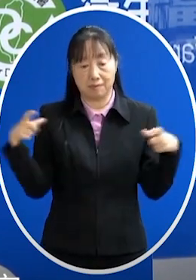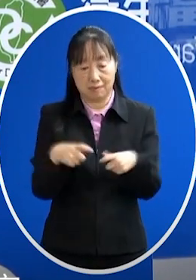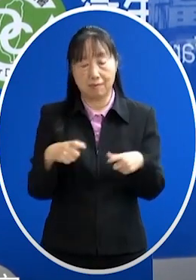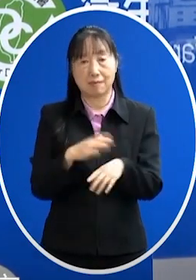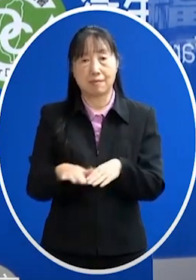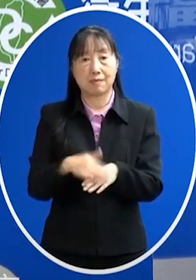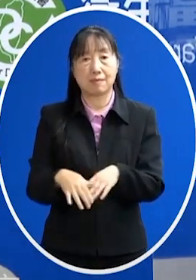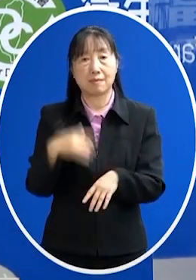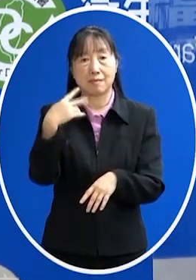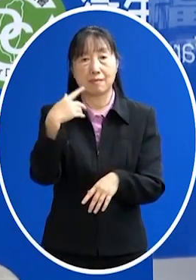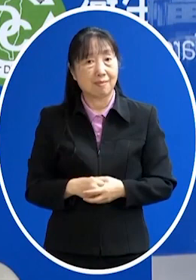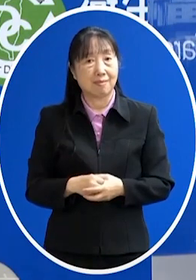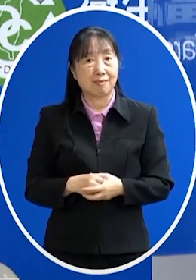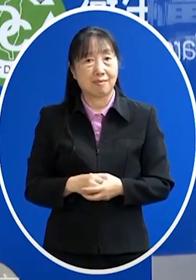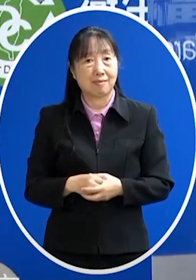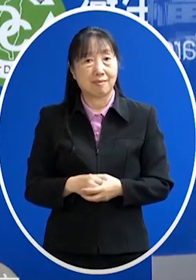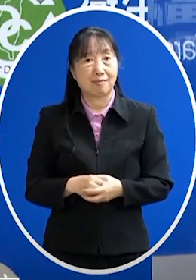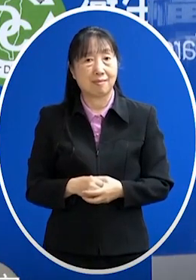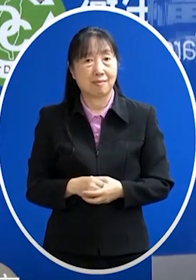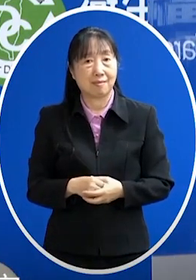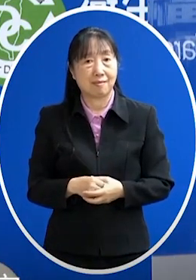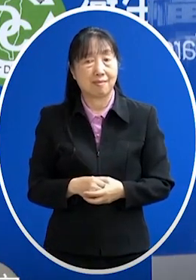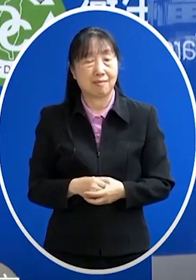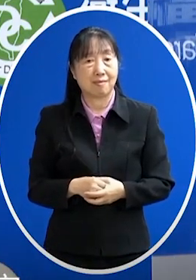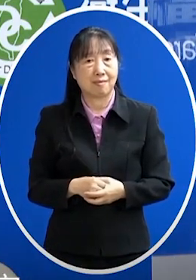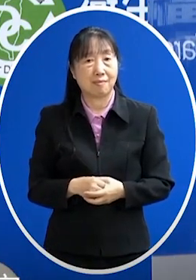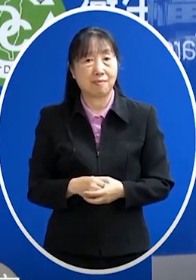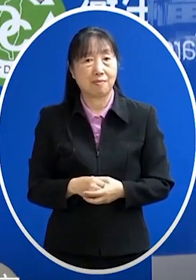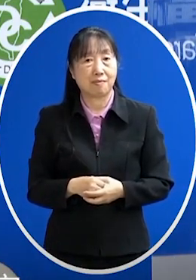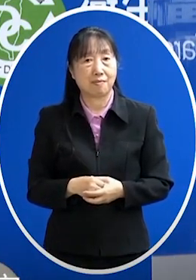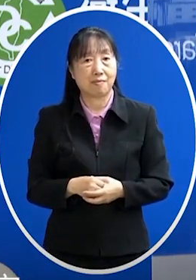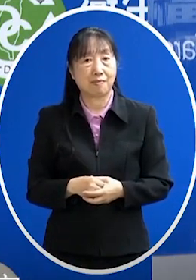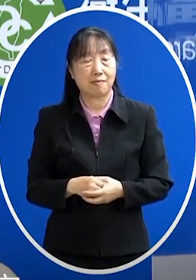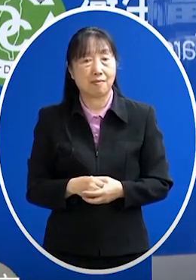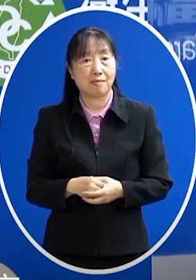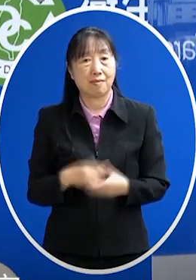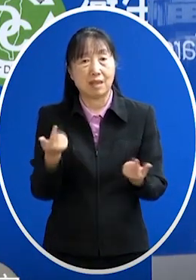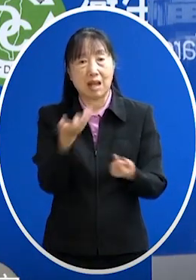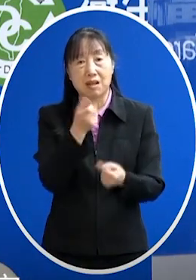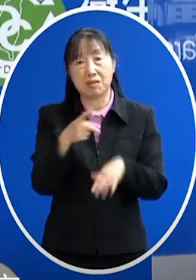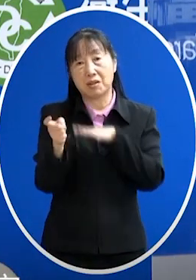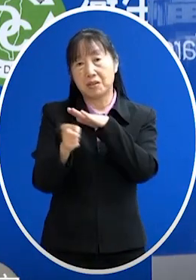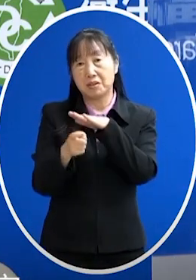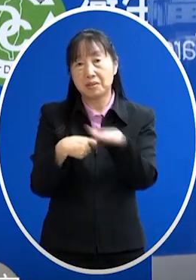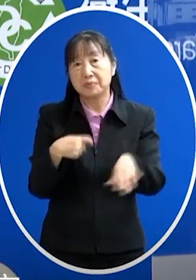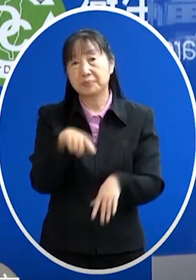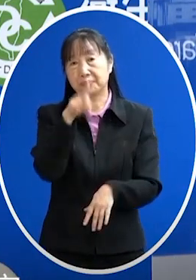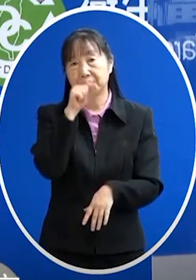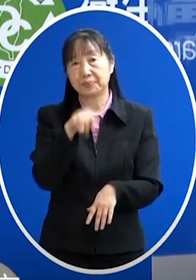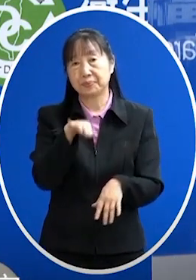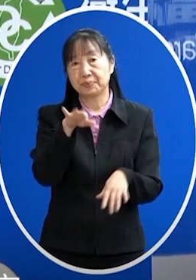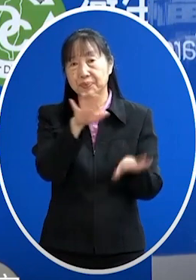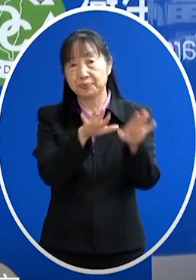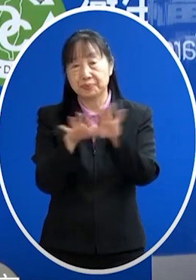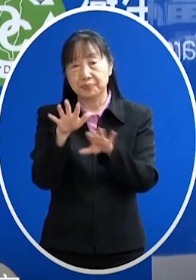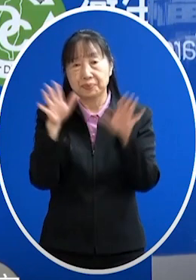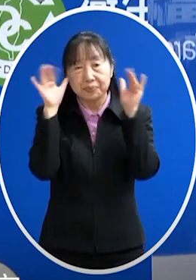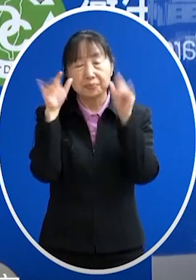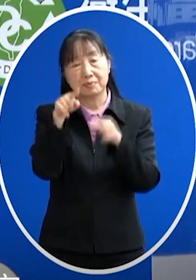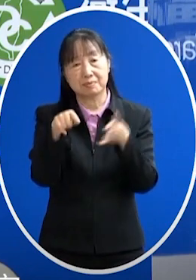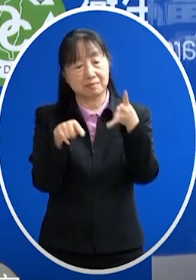然后逐渐再放大。第一个就是说，哈，其实讲偷鸡摸狗这样的形容词实在是不恰当了，